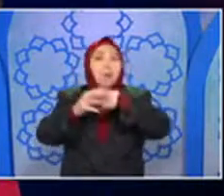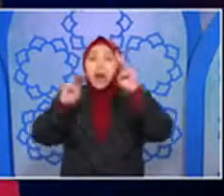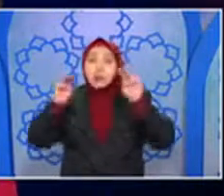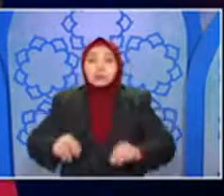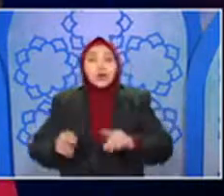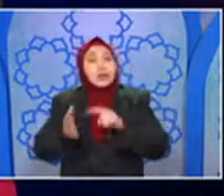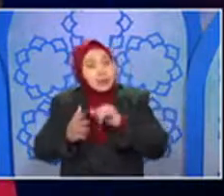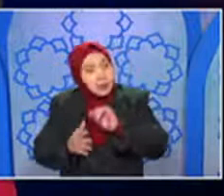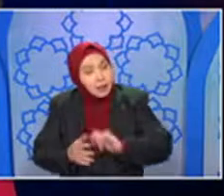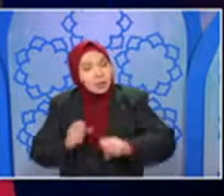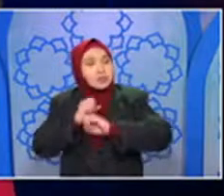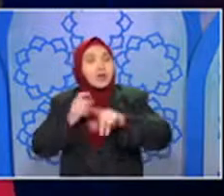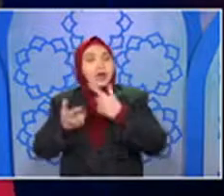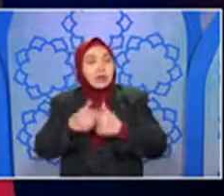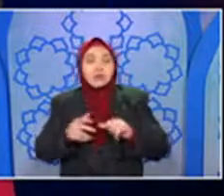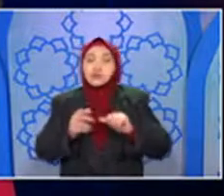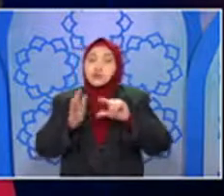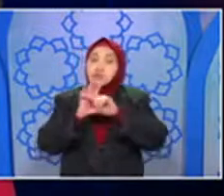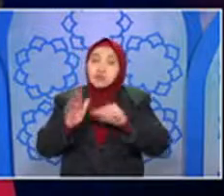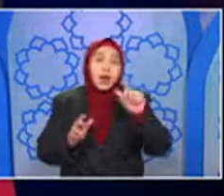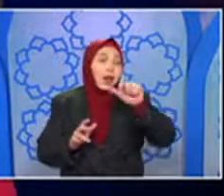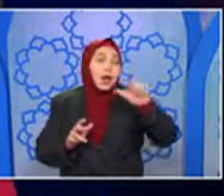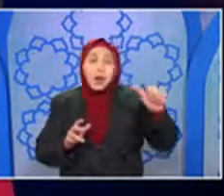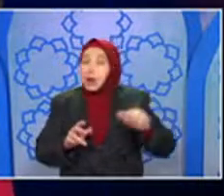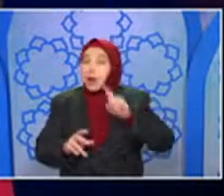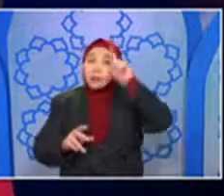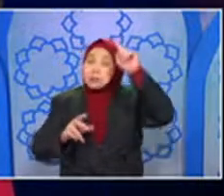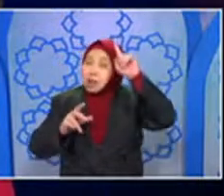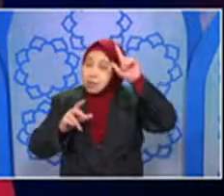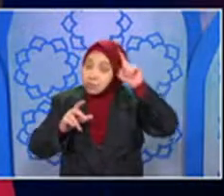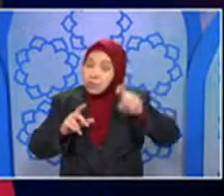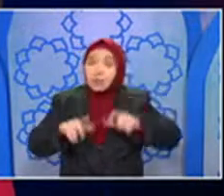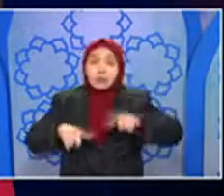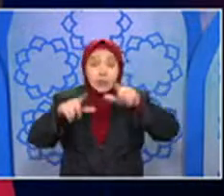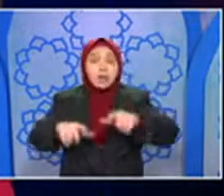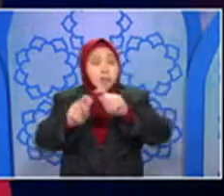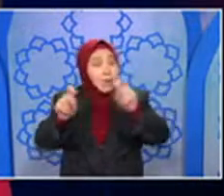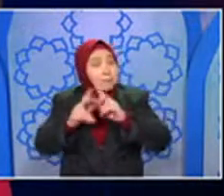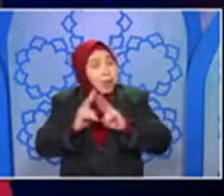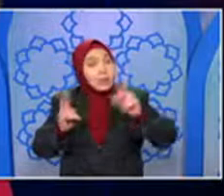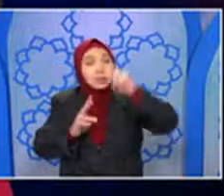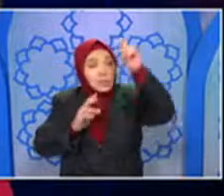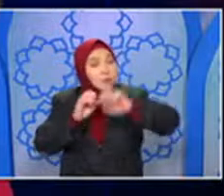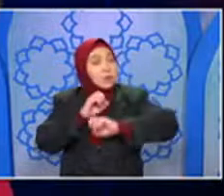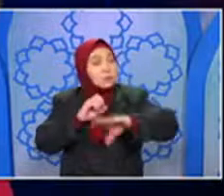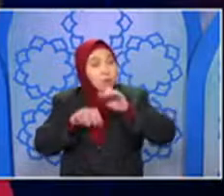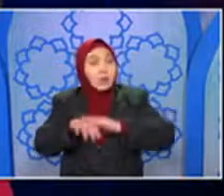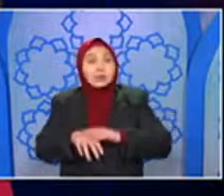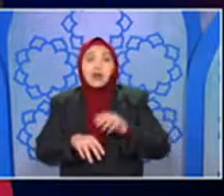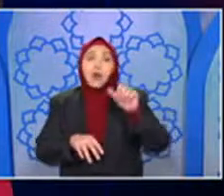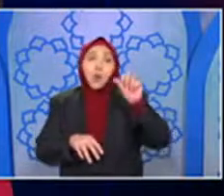Inilah seruan daripada surah Al-A'la. Letakkan Allah yang paling tinggi. Dan Allah menyeru pada ayat 15.